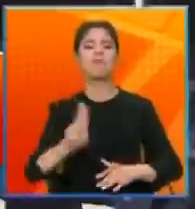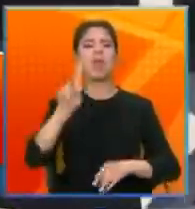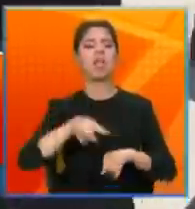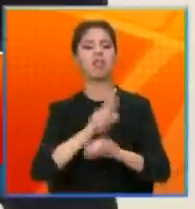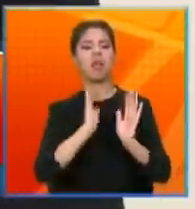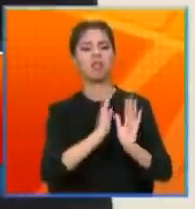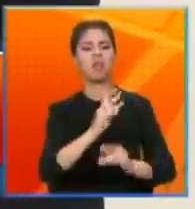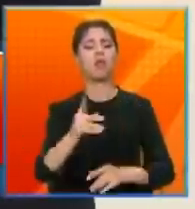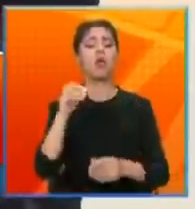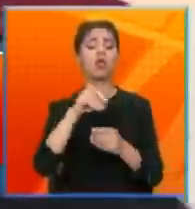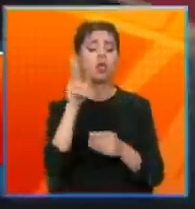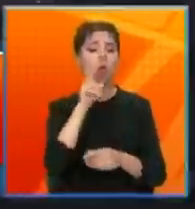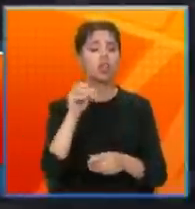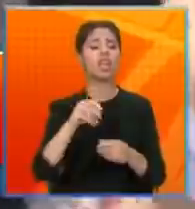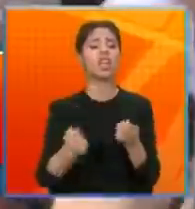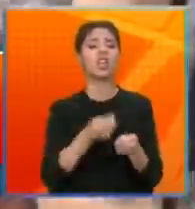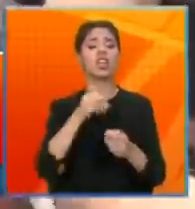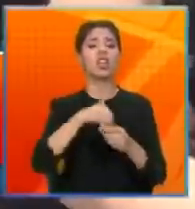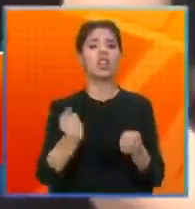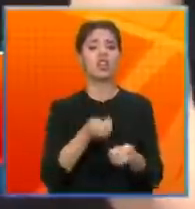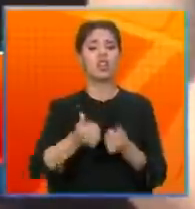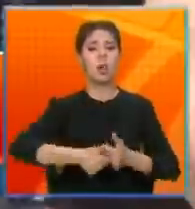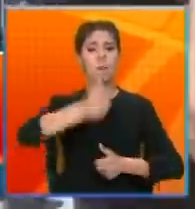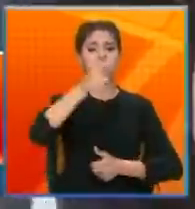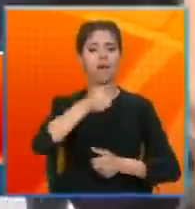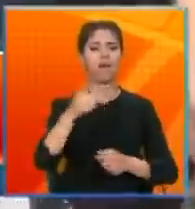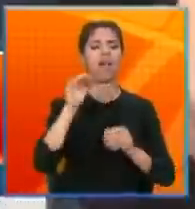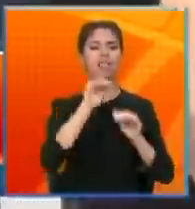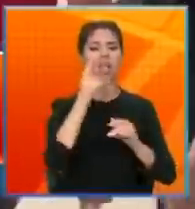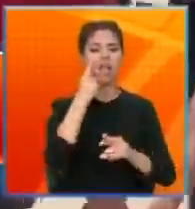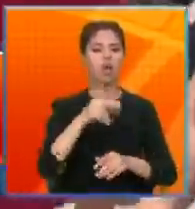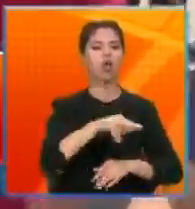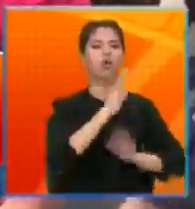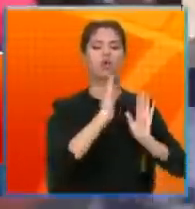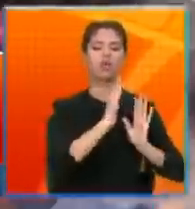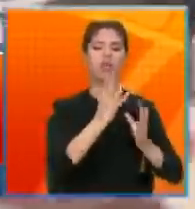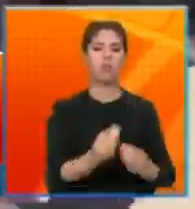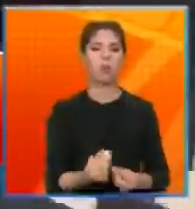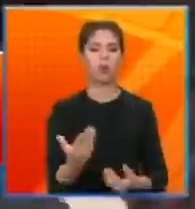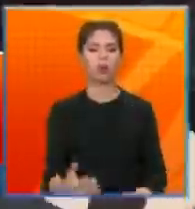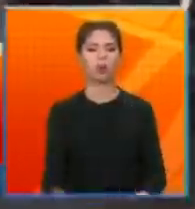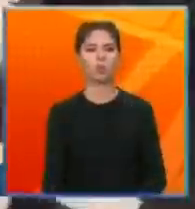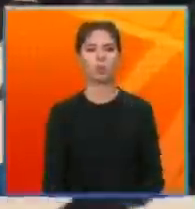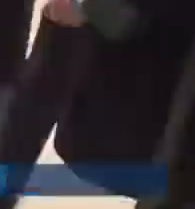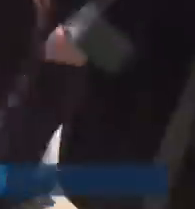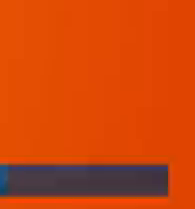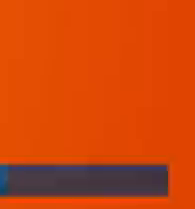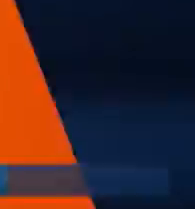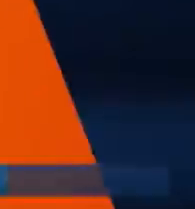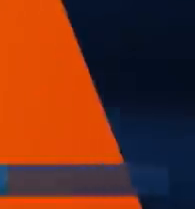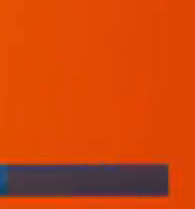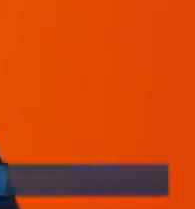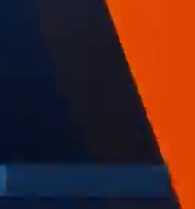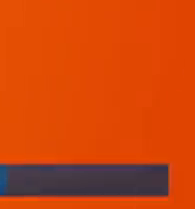sürdü. Sonunda İçişleri Bakanı Süleyman Soylu'nun araya girmesiyle yürüyüşlerine kaldıkları yerden devam ettiler.